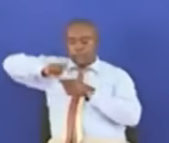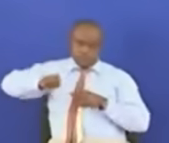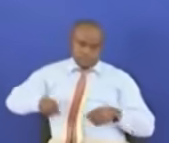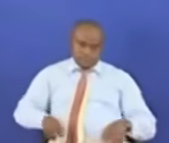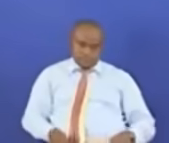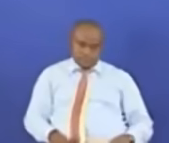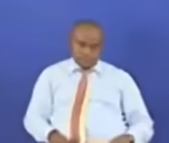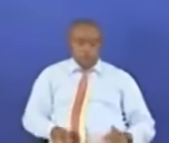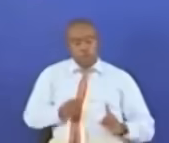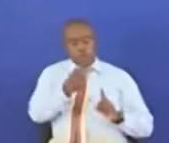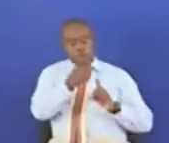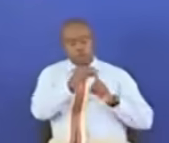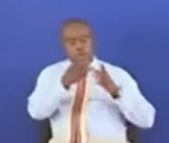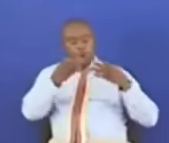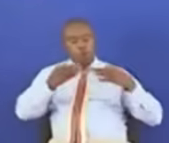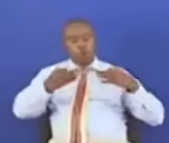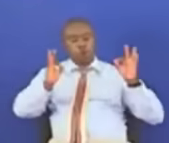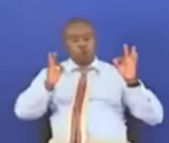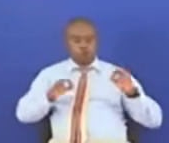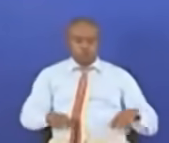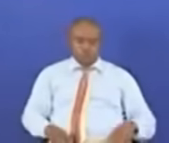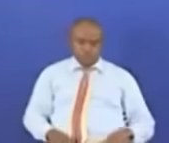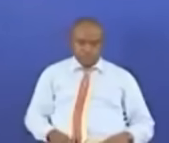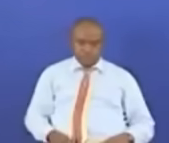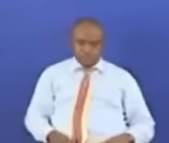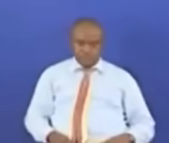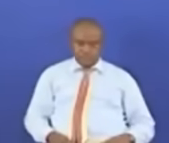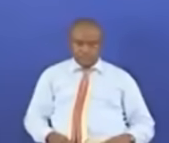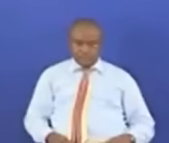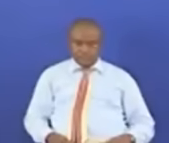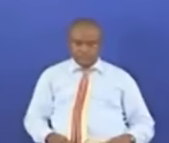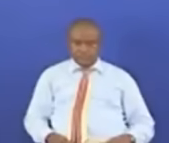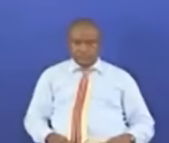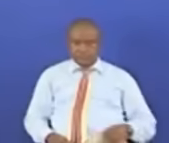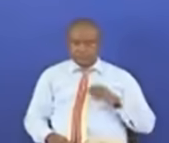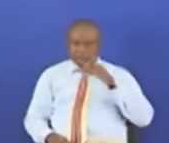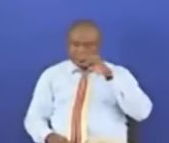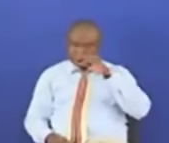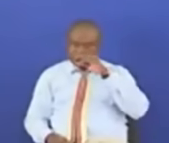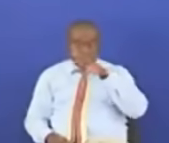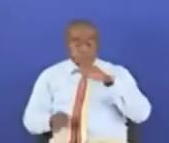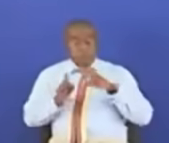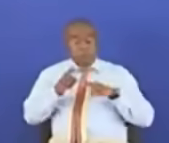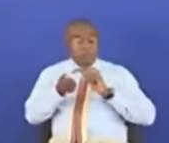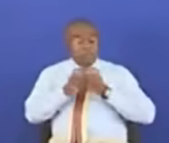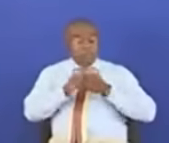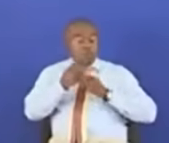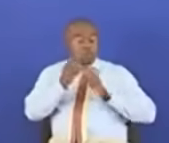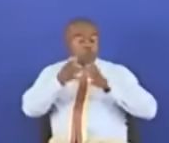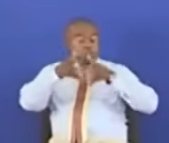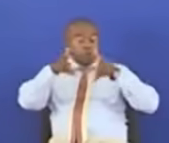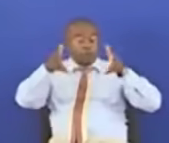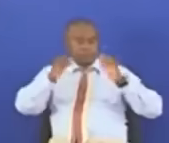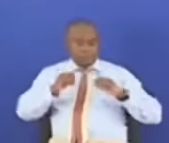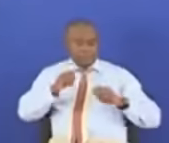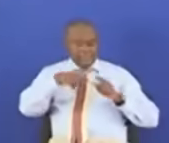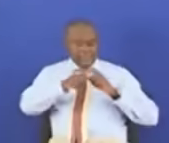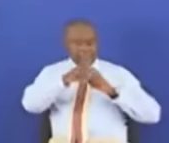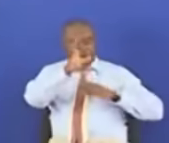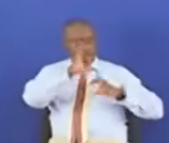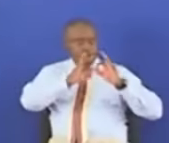kuongezwa katika mswada katika sheria hii. Jambo kubwa katika